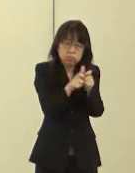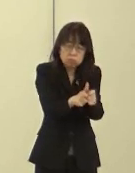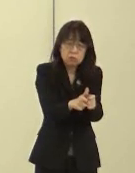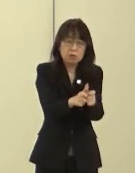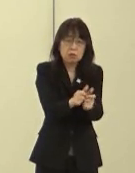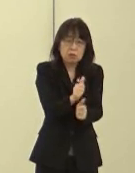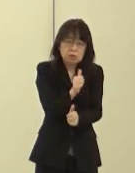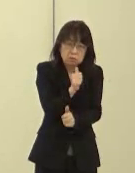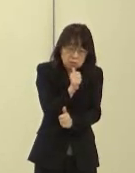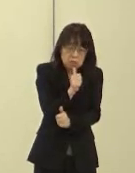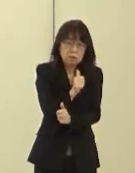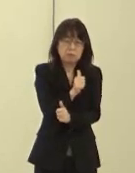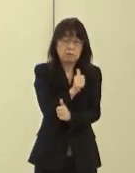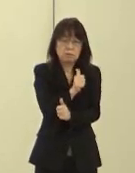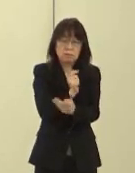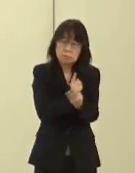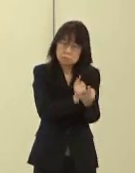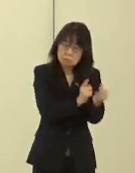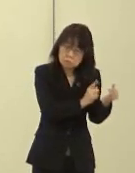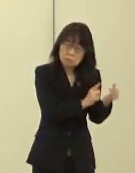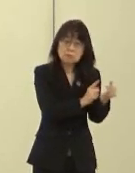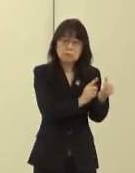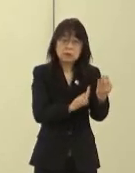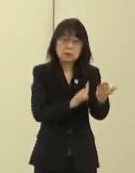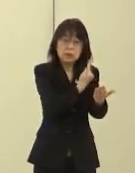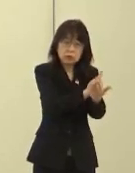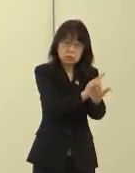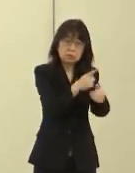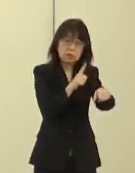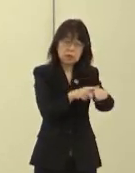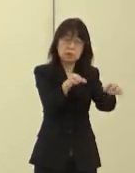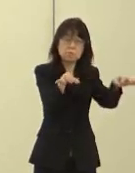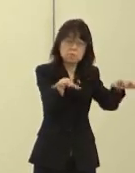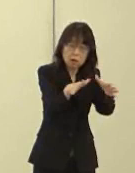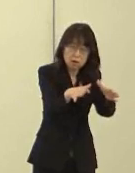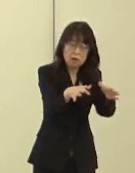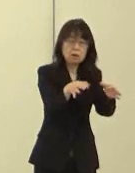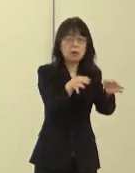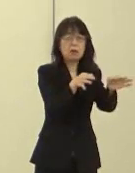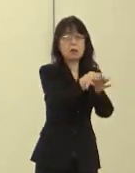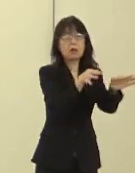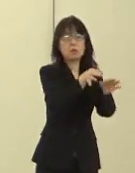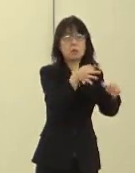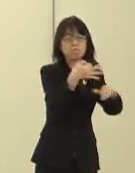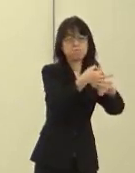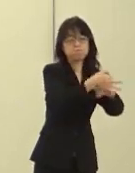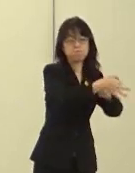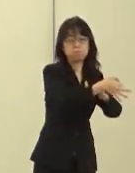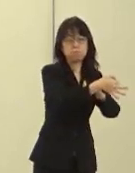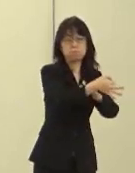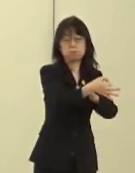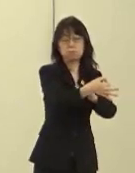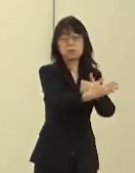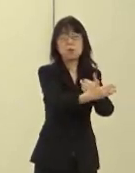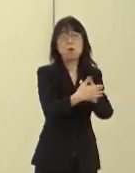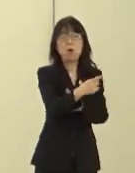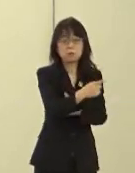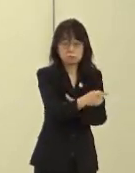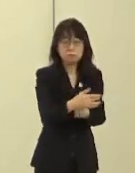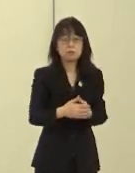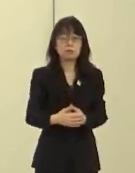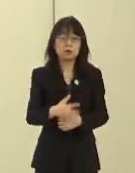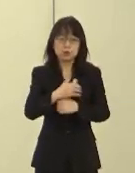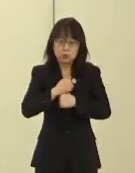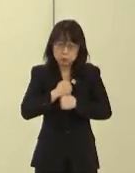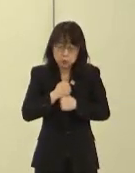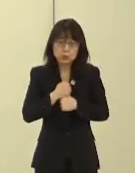人数で計画的な短時間にお買い物していただくというようなこと、そういったことにもですね、注意をしてい